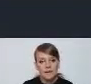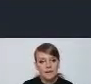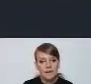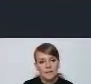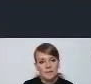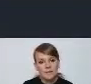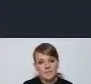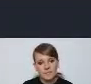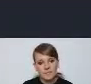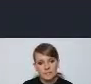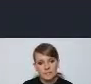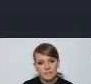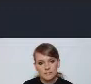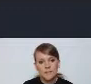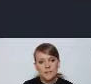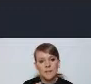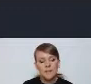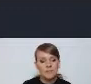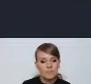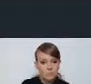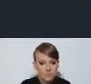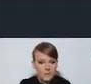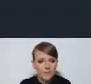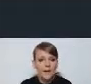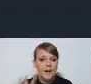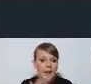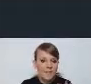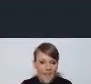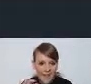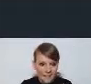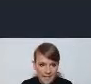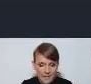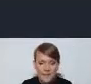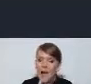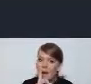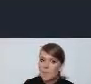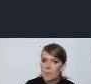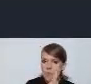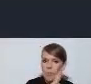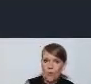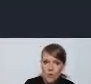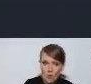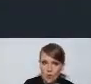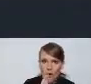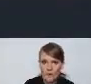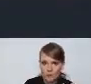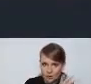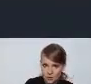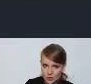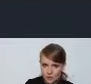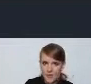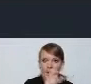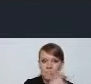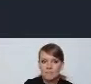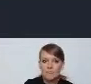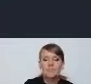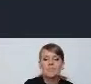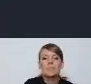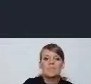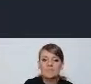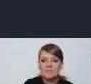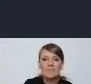się nowa dziedzina, która wydaje się być bardzo popularna, gdzie pojawiają się placówki opiekuńcze i